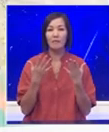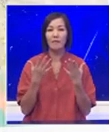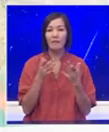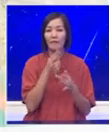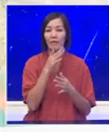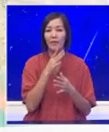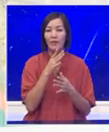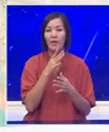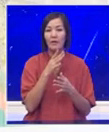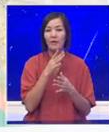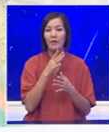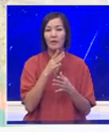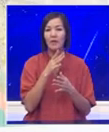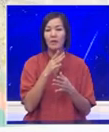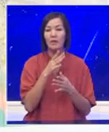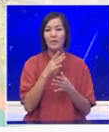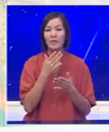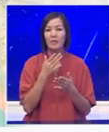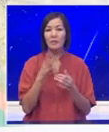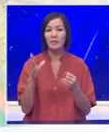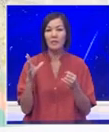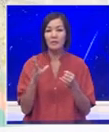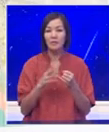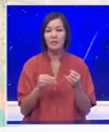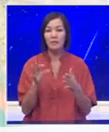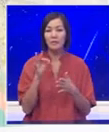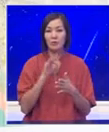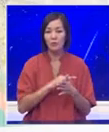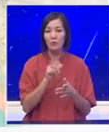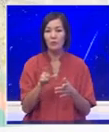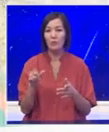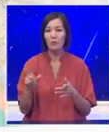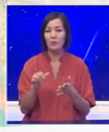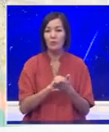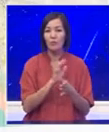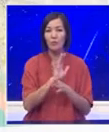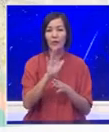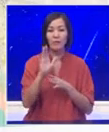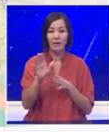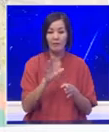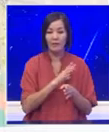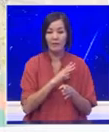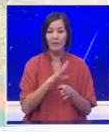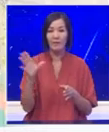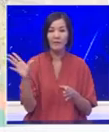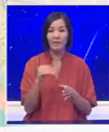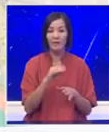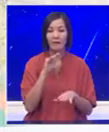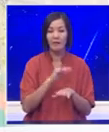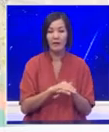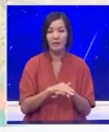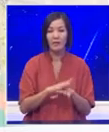уведомления недобросовестно землепользователям по мере формирования документами документов все материалы будут переданы